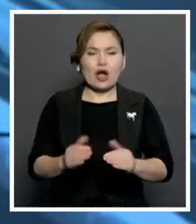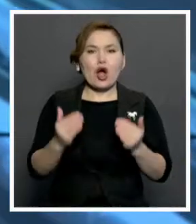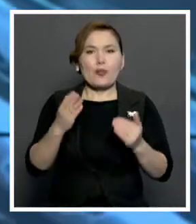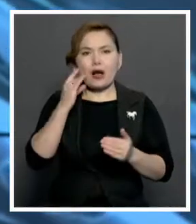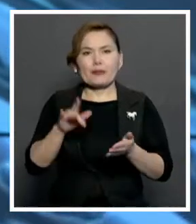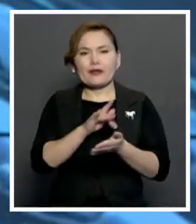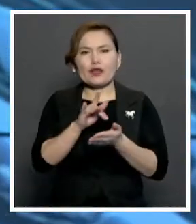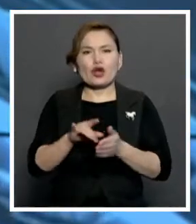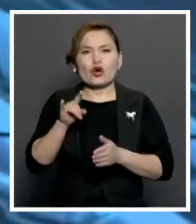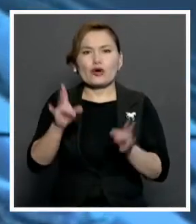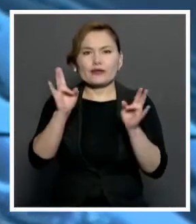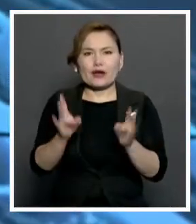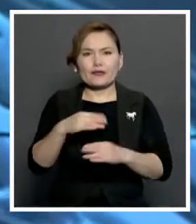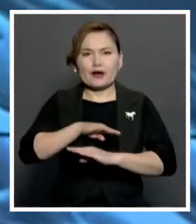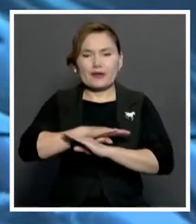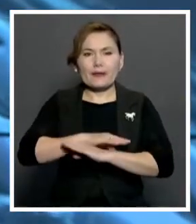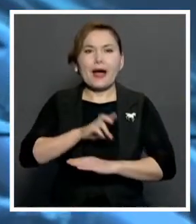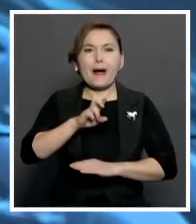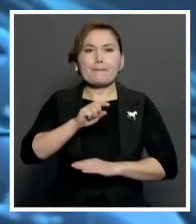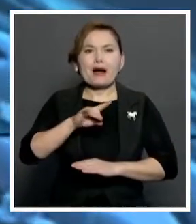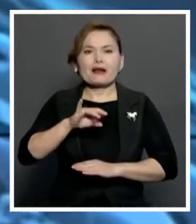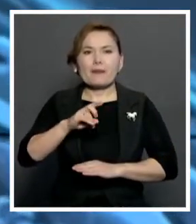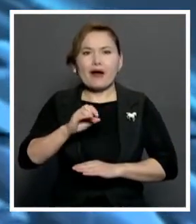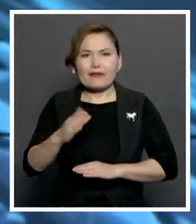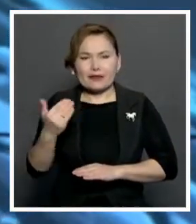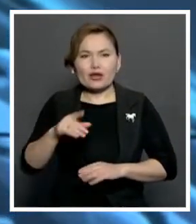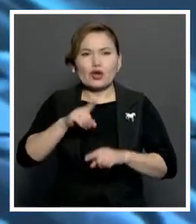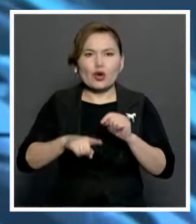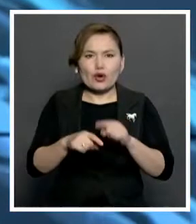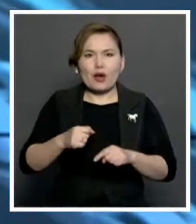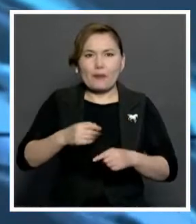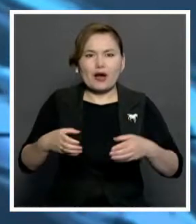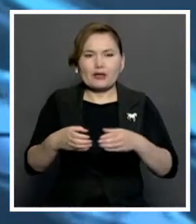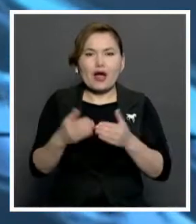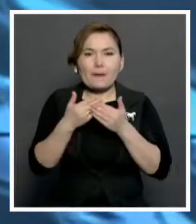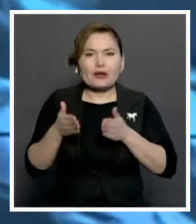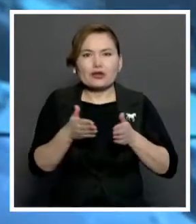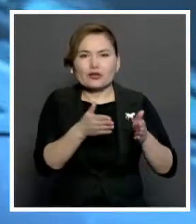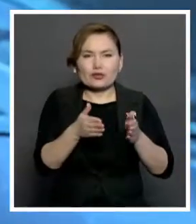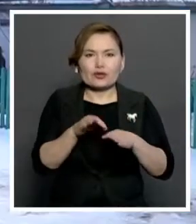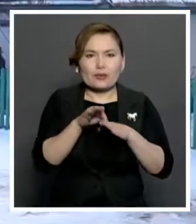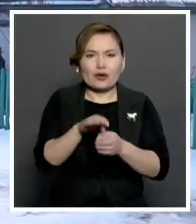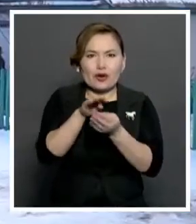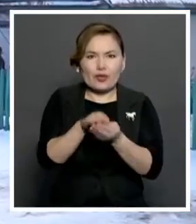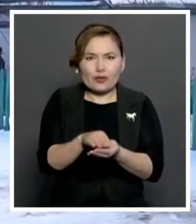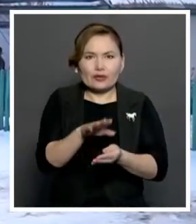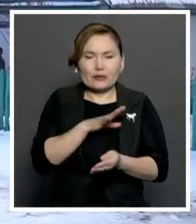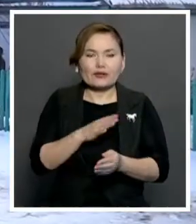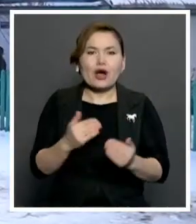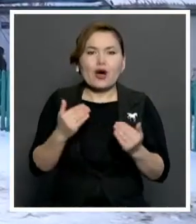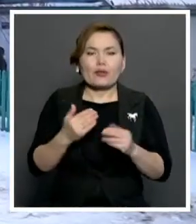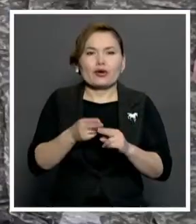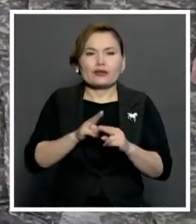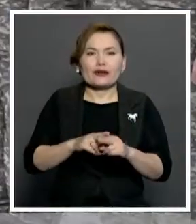Бүгін Алматыда ұшақ апатынан қаза тапқан Ғабит Барлықбаевты туған туыстары мен қызметтестері соңғы сапарға шығарып салды. Ұлттық қауіпсіздік комитеті